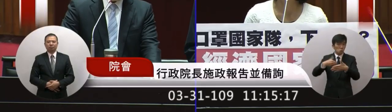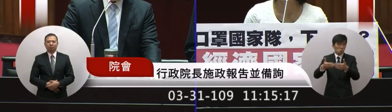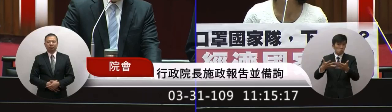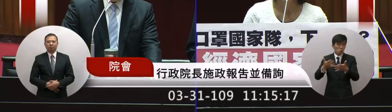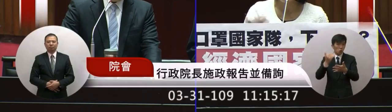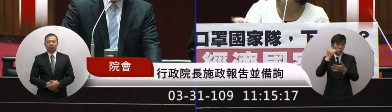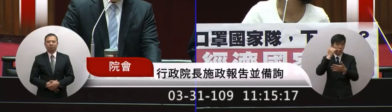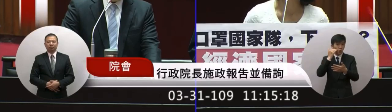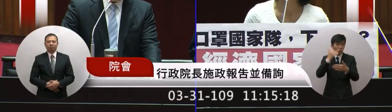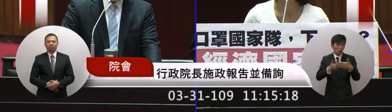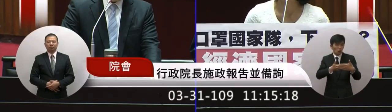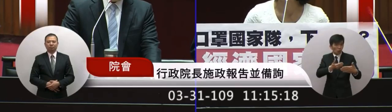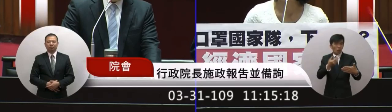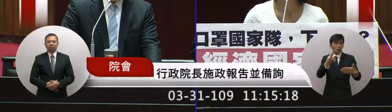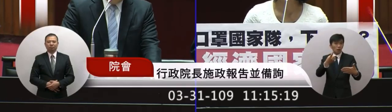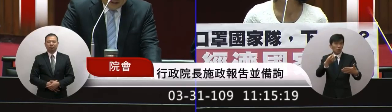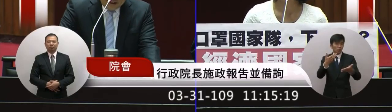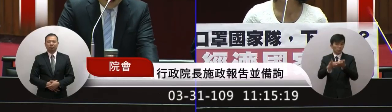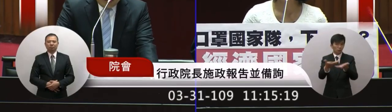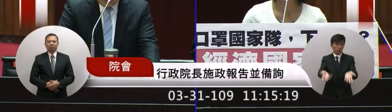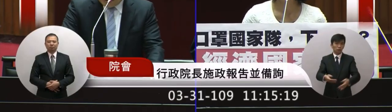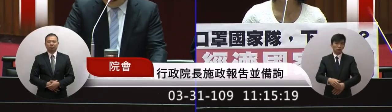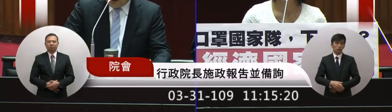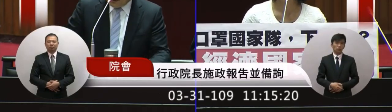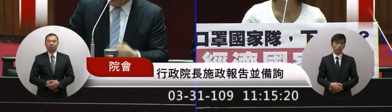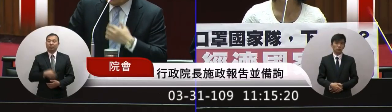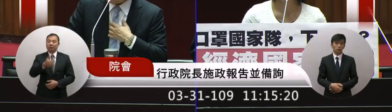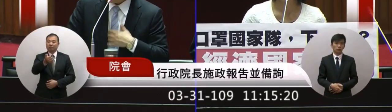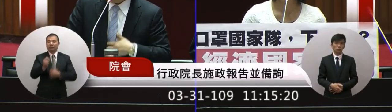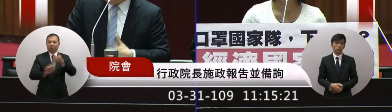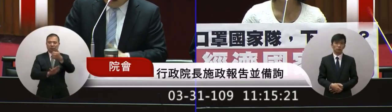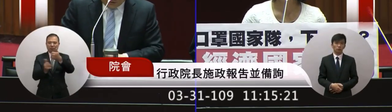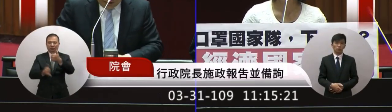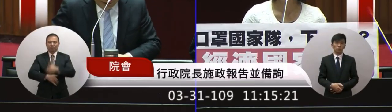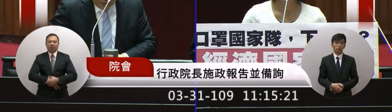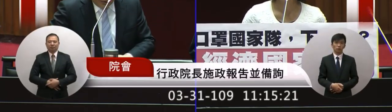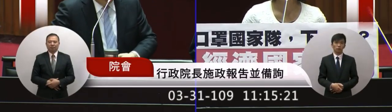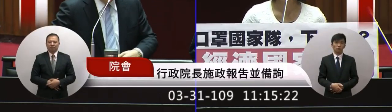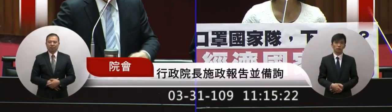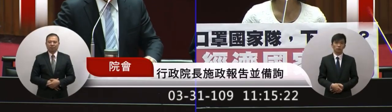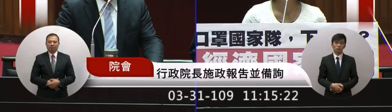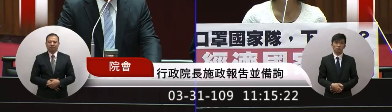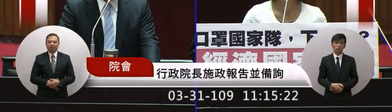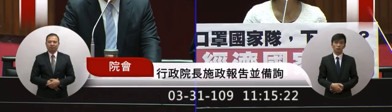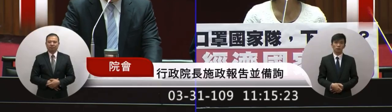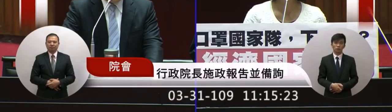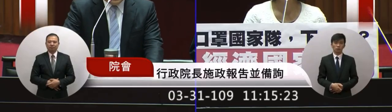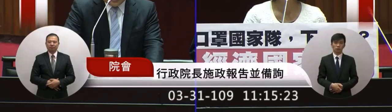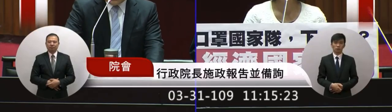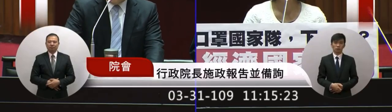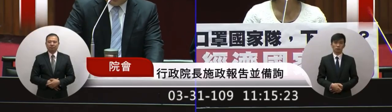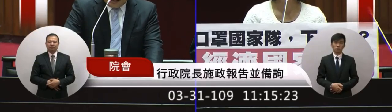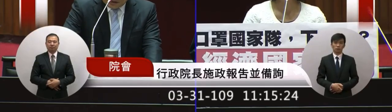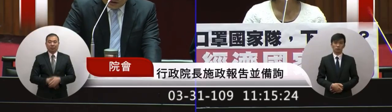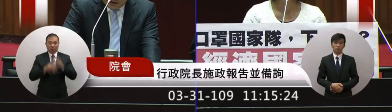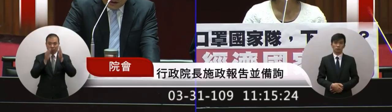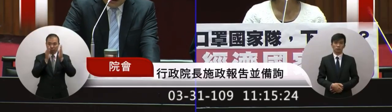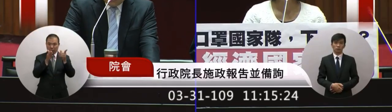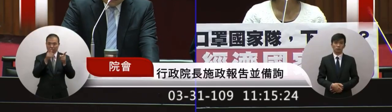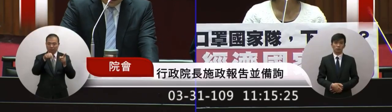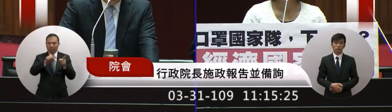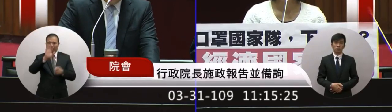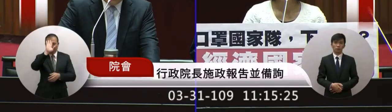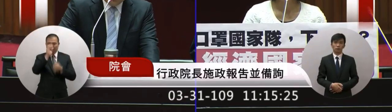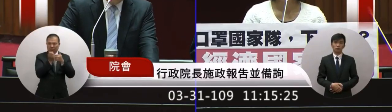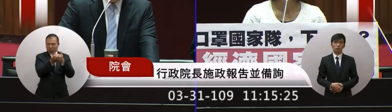保持，该怎么办？请问一下院长。 啊，谢谢委员，对于这次疫情的关心，